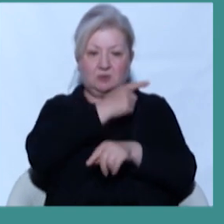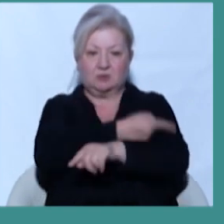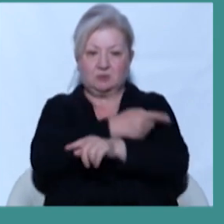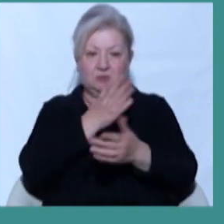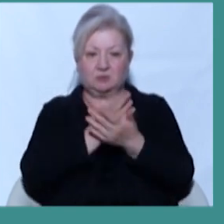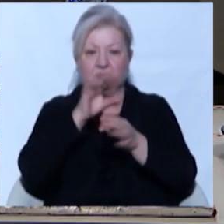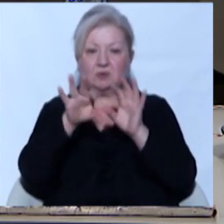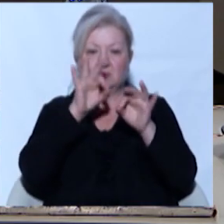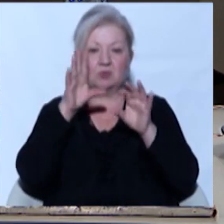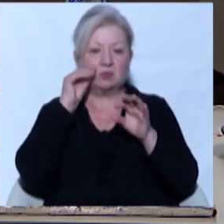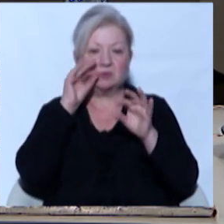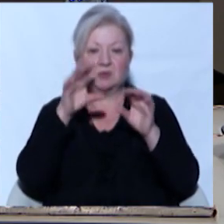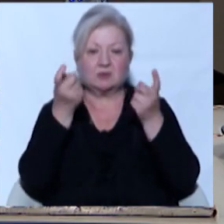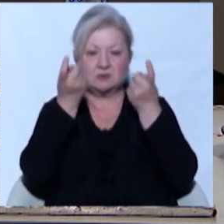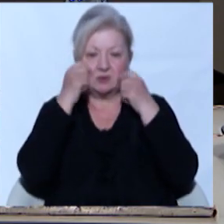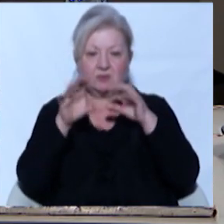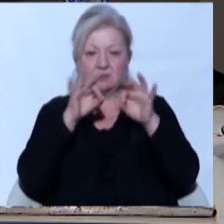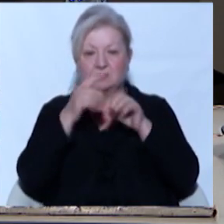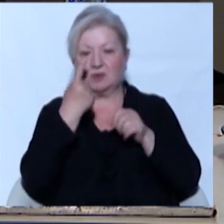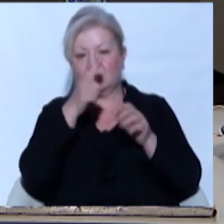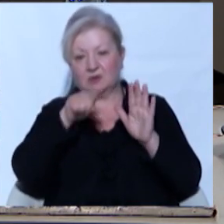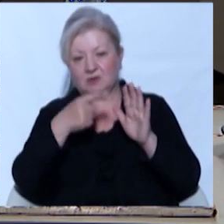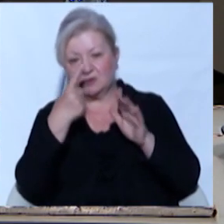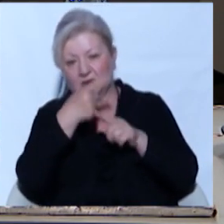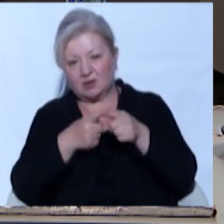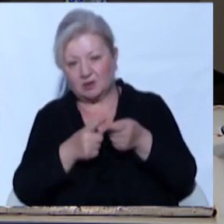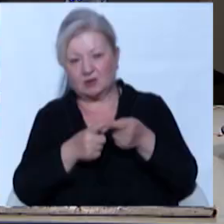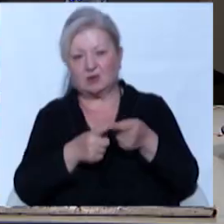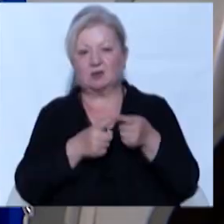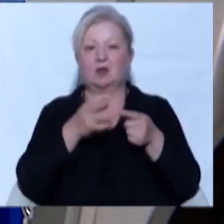ვარჩევთ სათვალეს, თქვათ, 1/9, ან